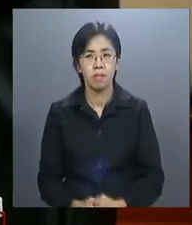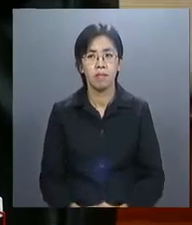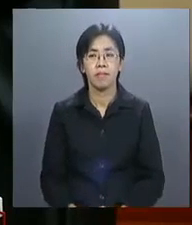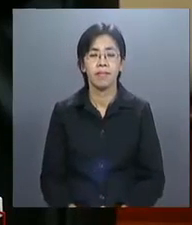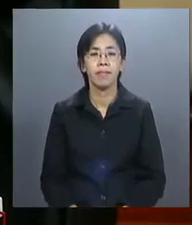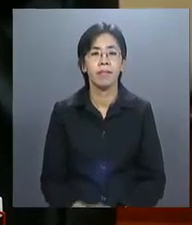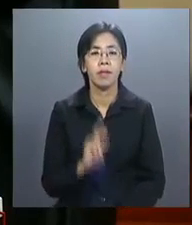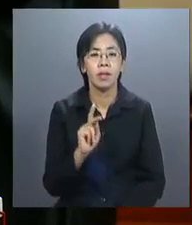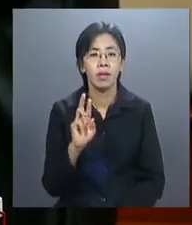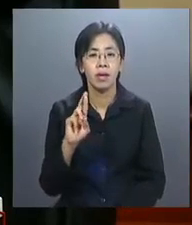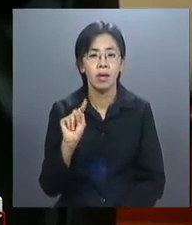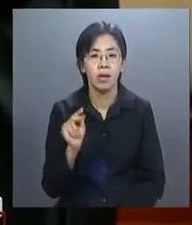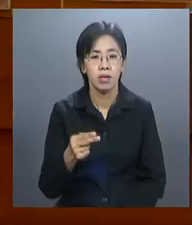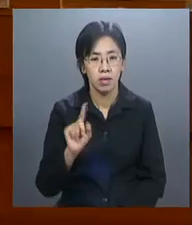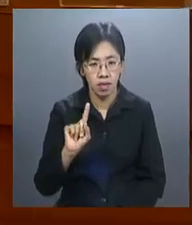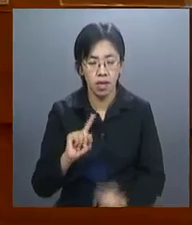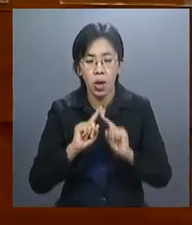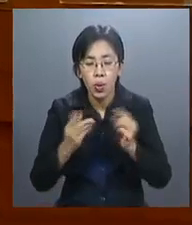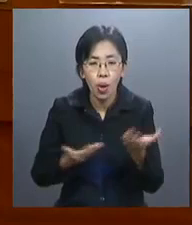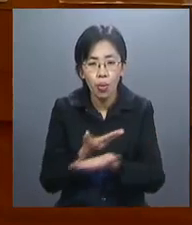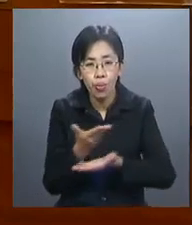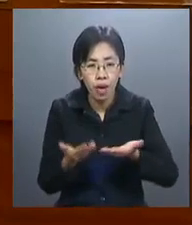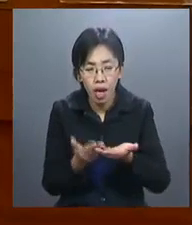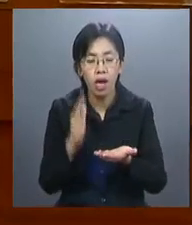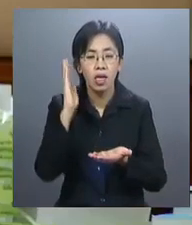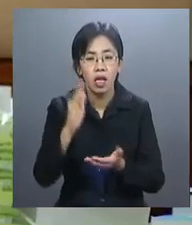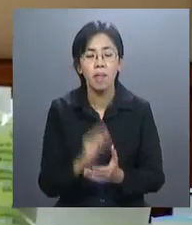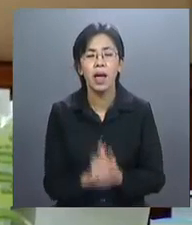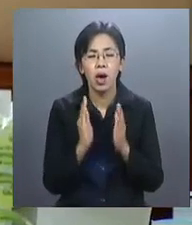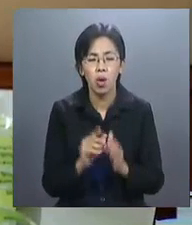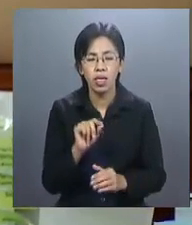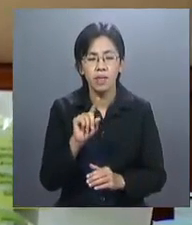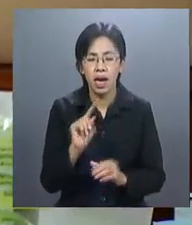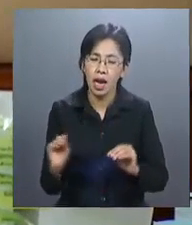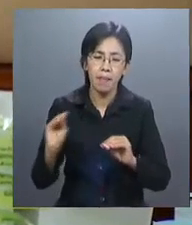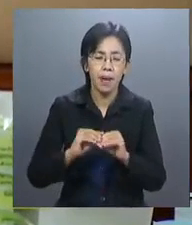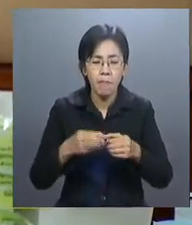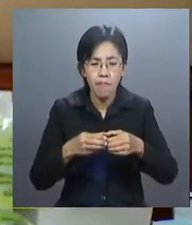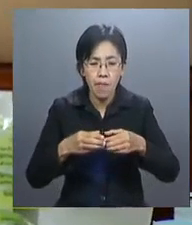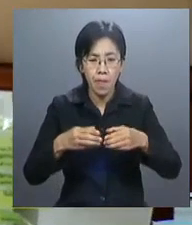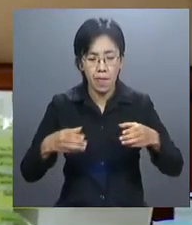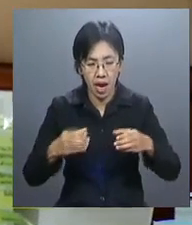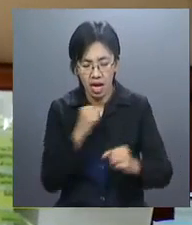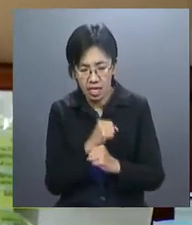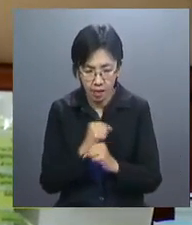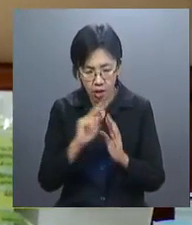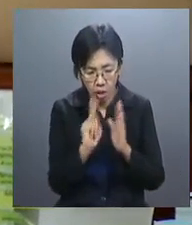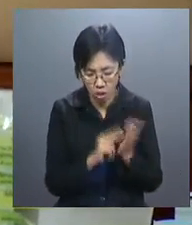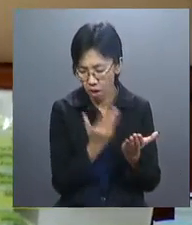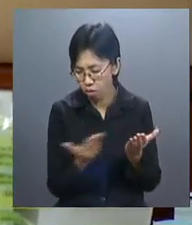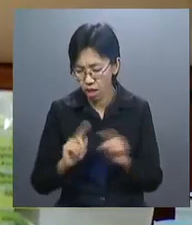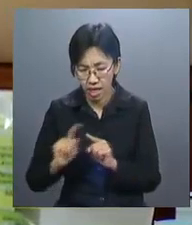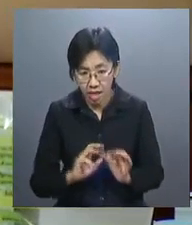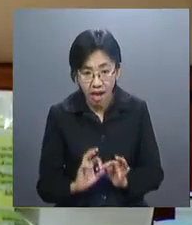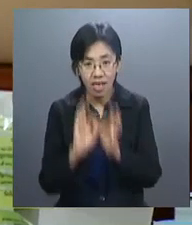กรท.ยังเตรียมหารือถึงความเป็นไปได้ในการเพิ่มจำนวนกรท.จาก21คนนะครับเพื่อเสริมภารกิจยกร่างกฎหมายประกอบรัฐธร